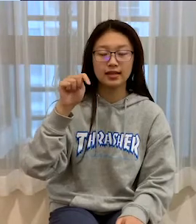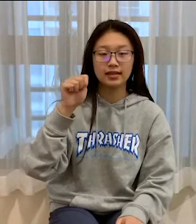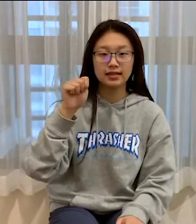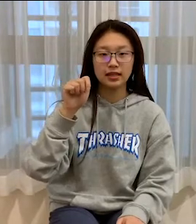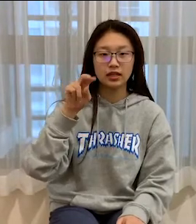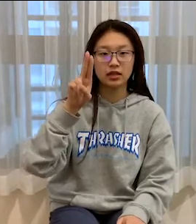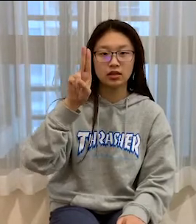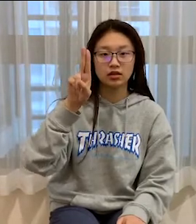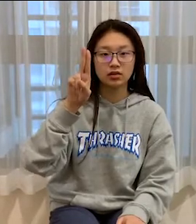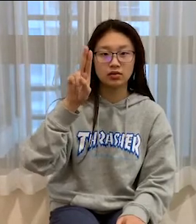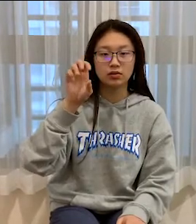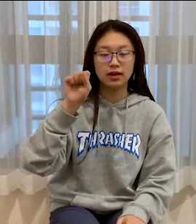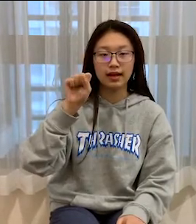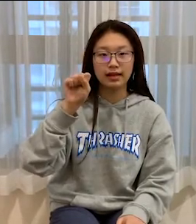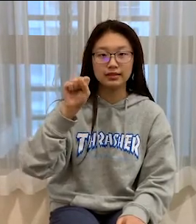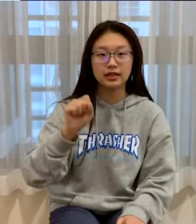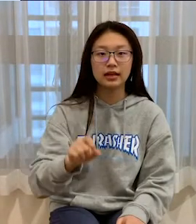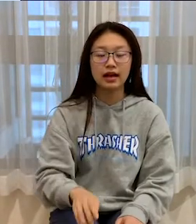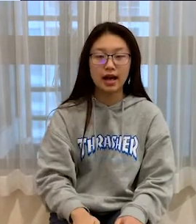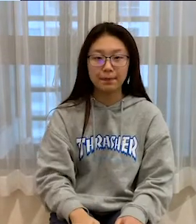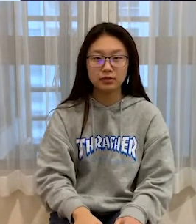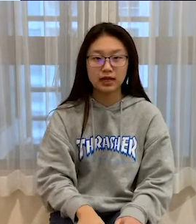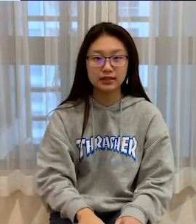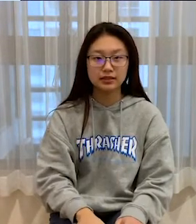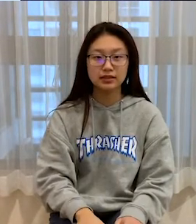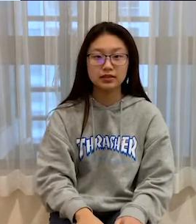example, 器重, it means that you